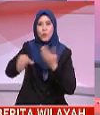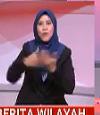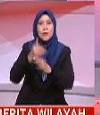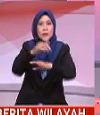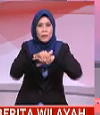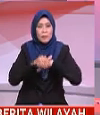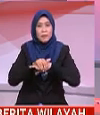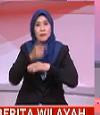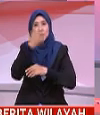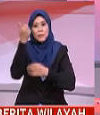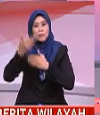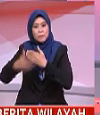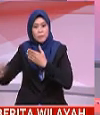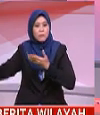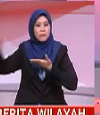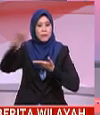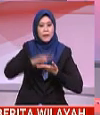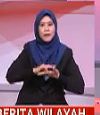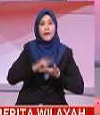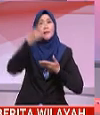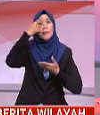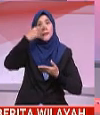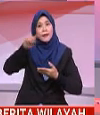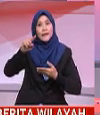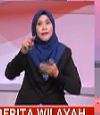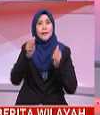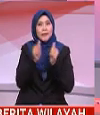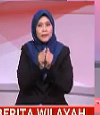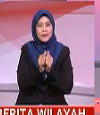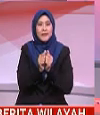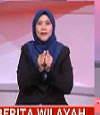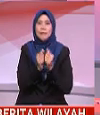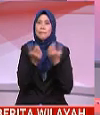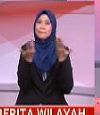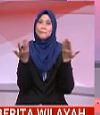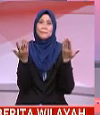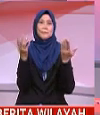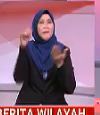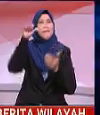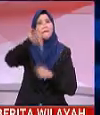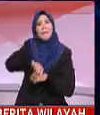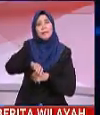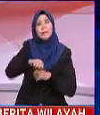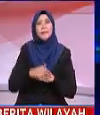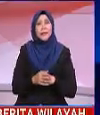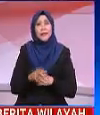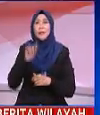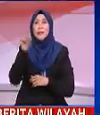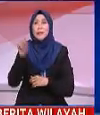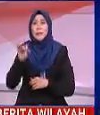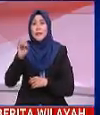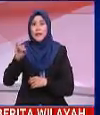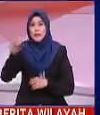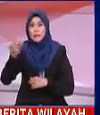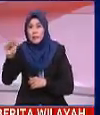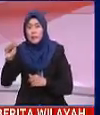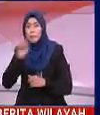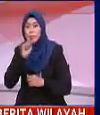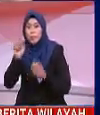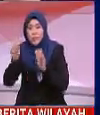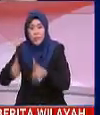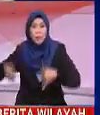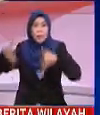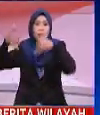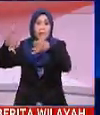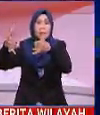England selepas kembali daripada kejohanan di Thailand dengan tangan kosong. Zijia yang baru saja dimahkotakan sebagai juara